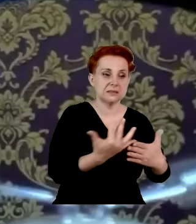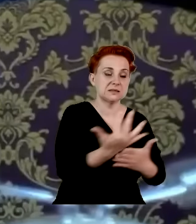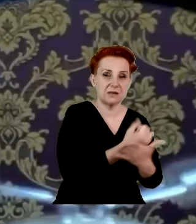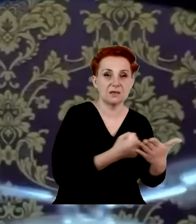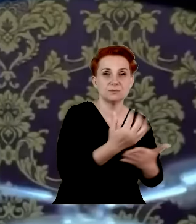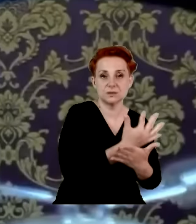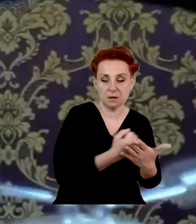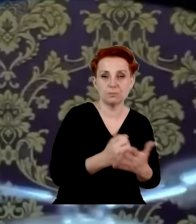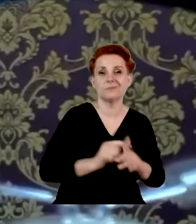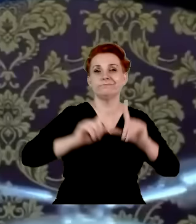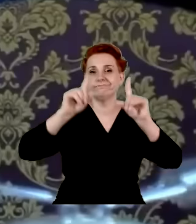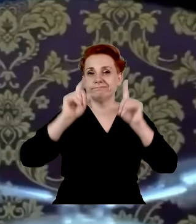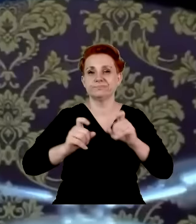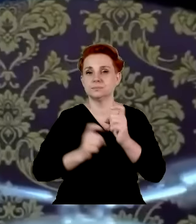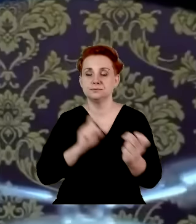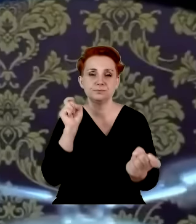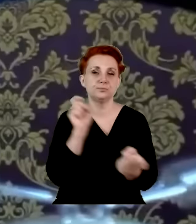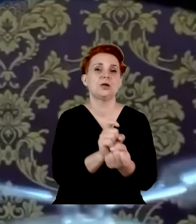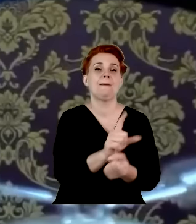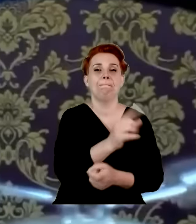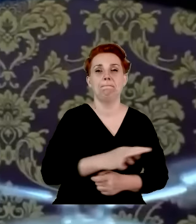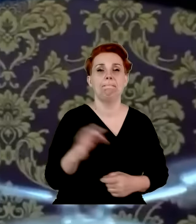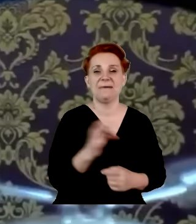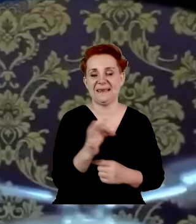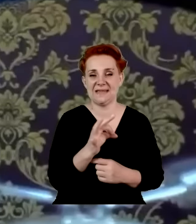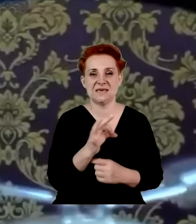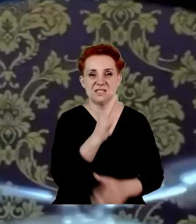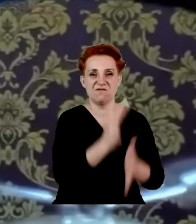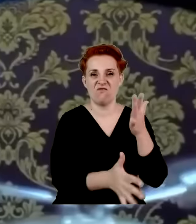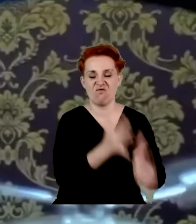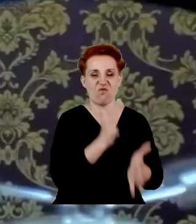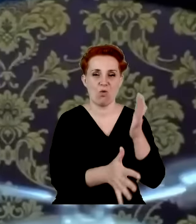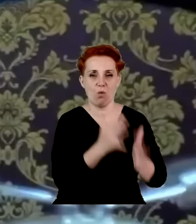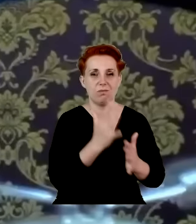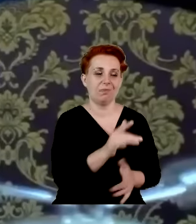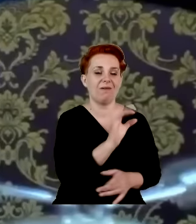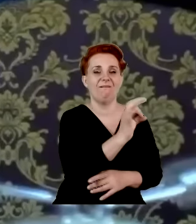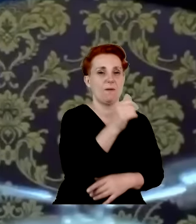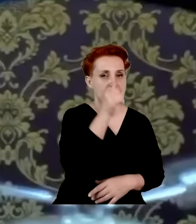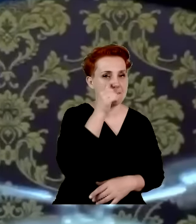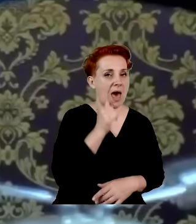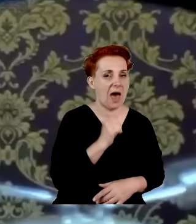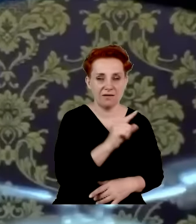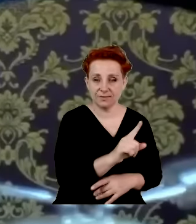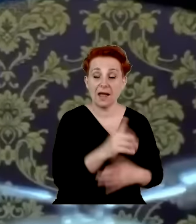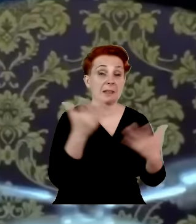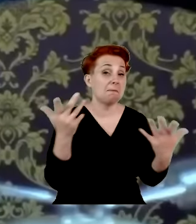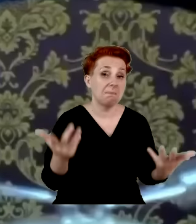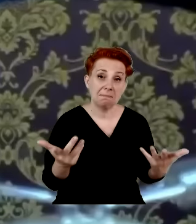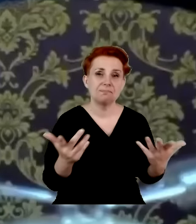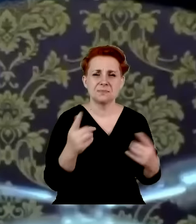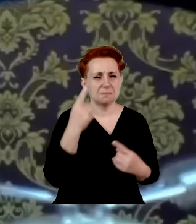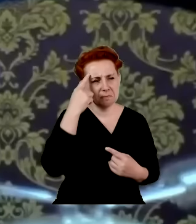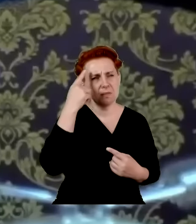pojawiła, po co po co w prokuratorze prokuraturze opinie prawne? No bo pan Korneluk z tego co wiemy, no to